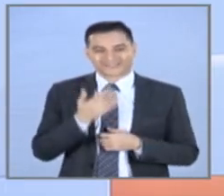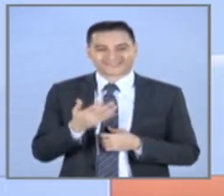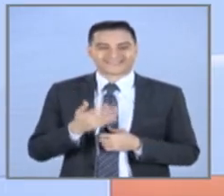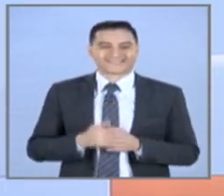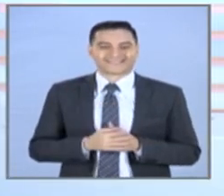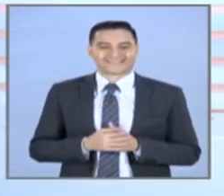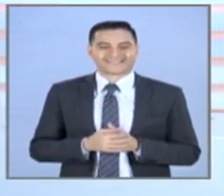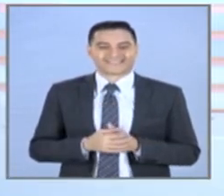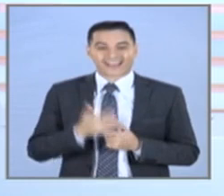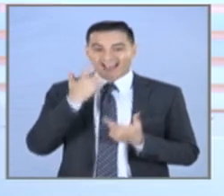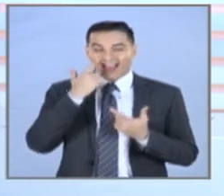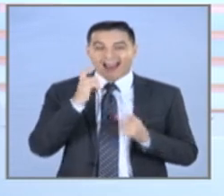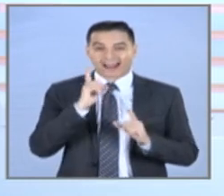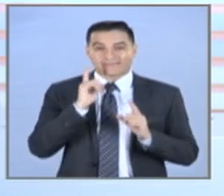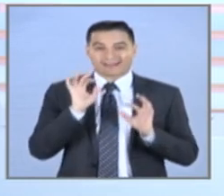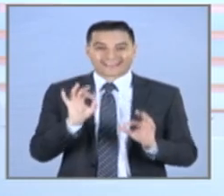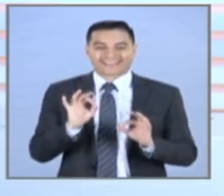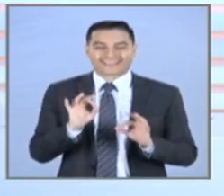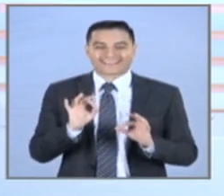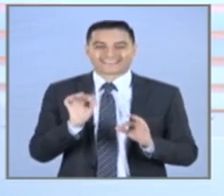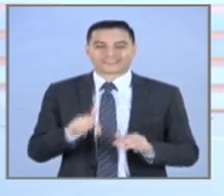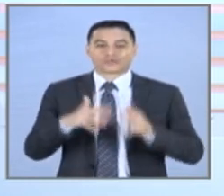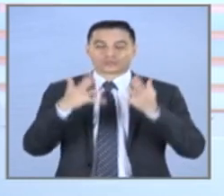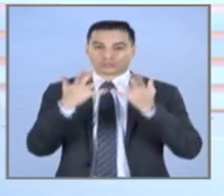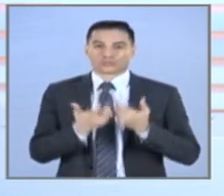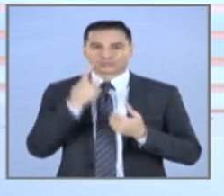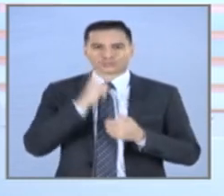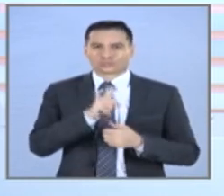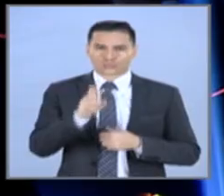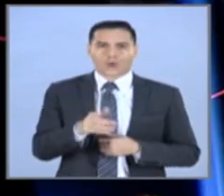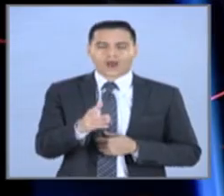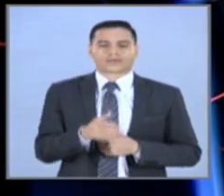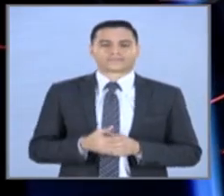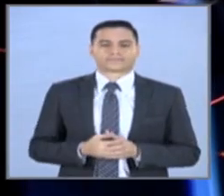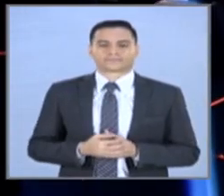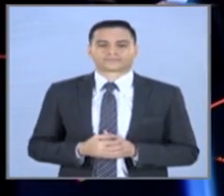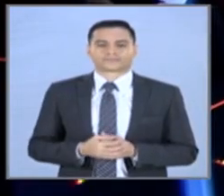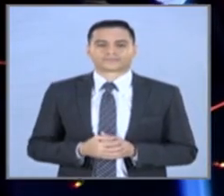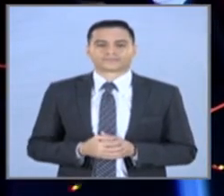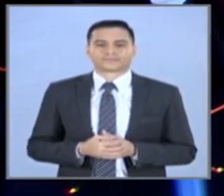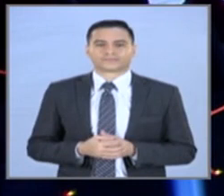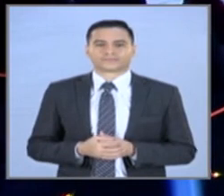بالي. خلي بالك جدا. قدرات ذهنية، والسؤال هو: